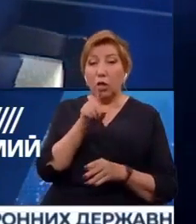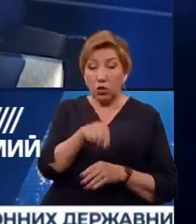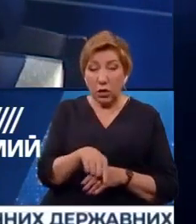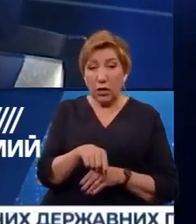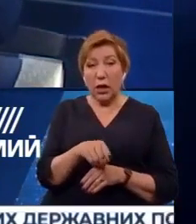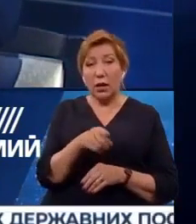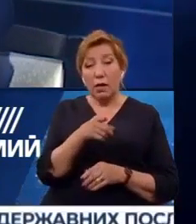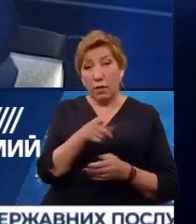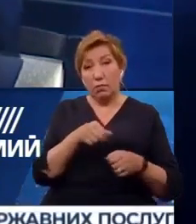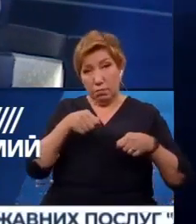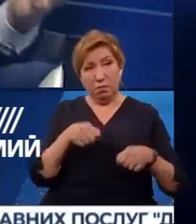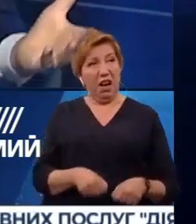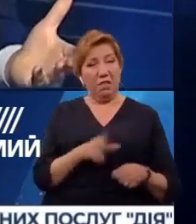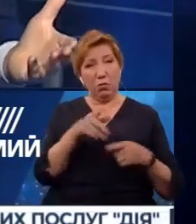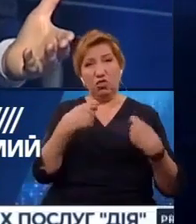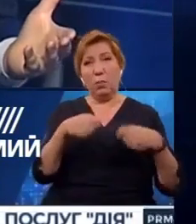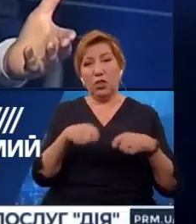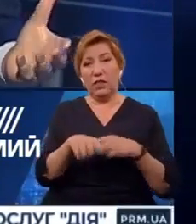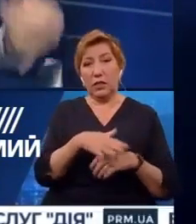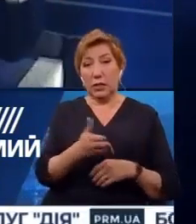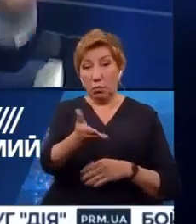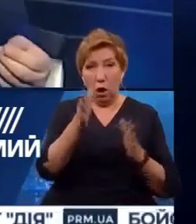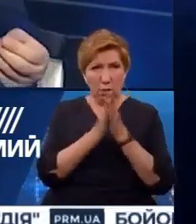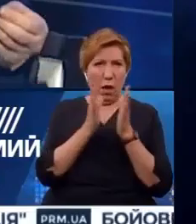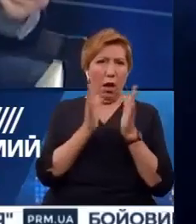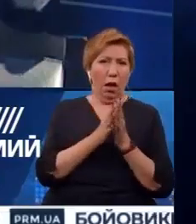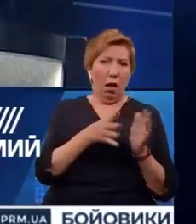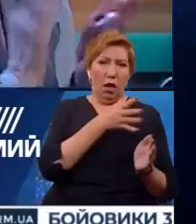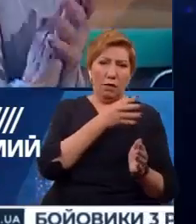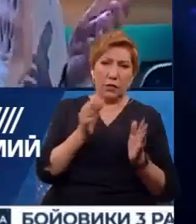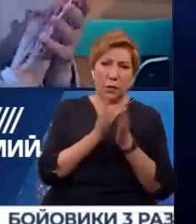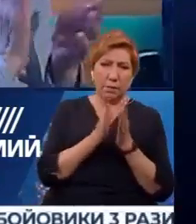тоді ви матимете право продавати землю.